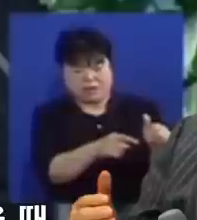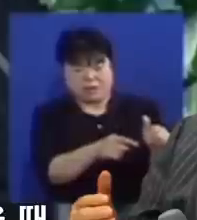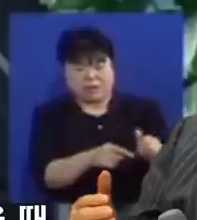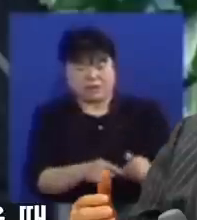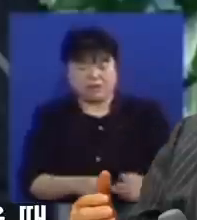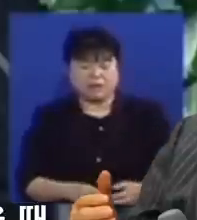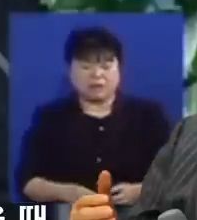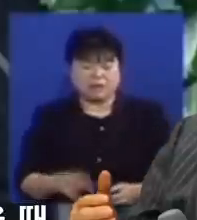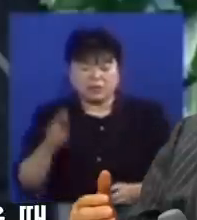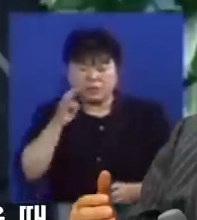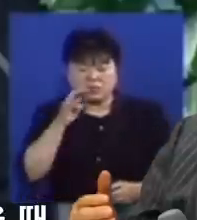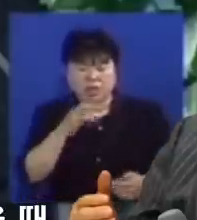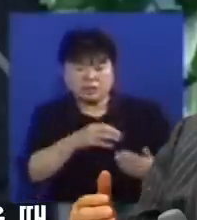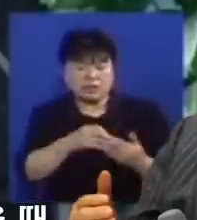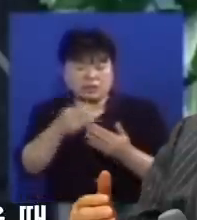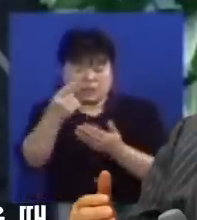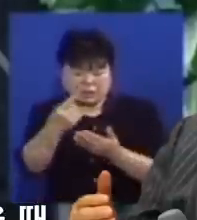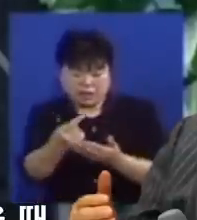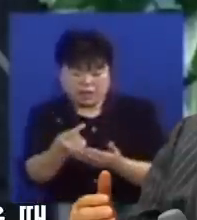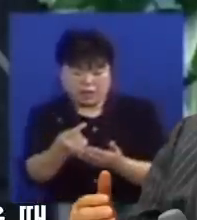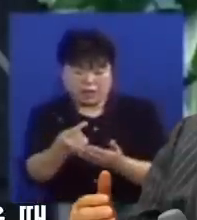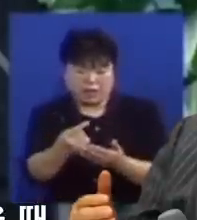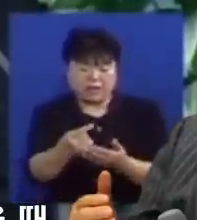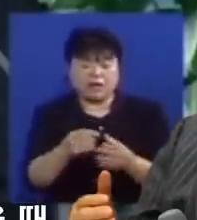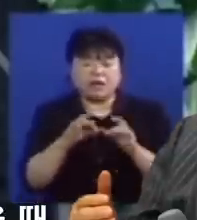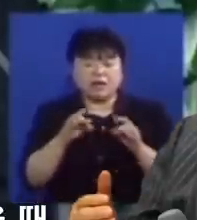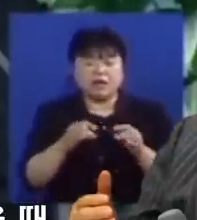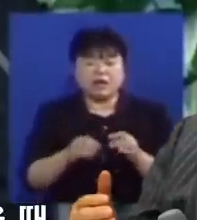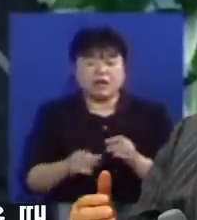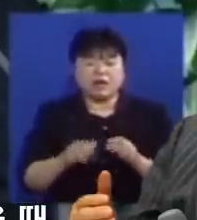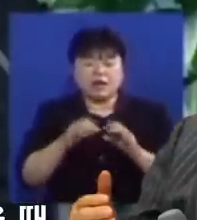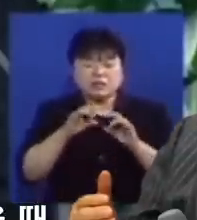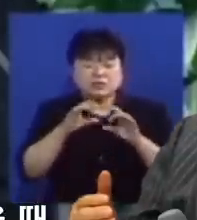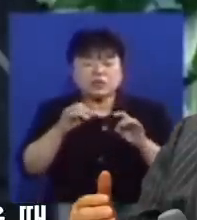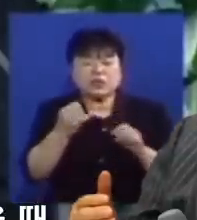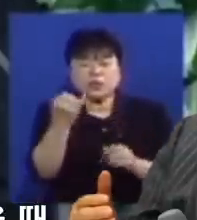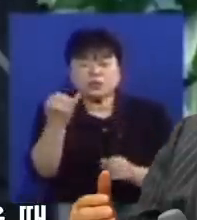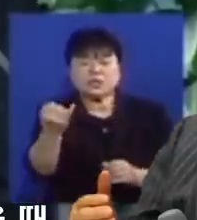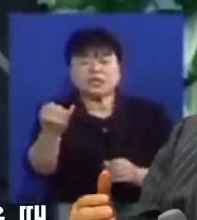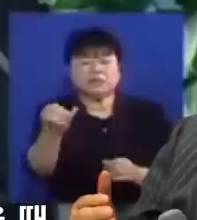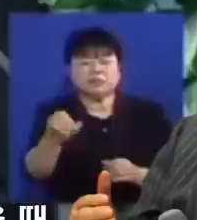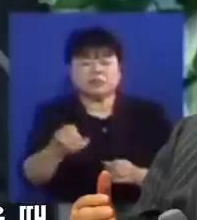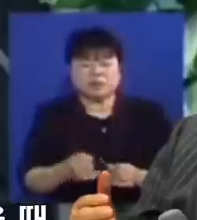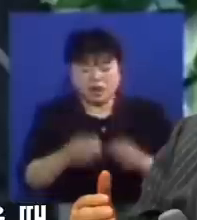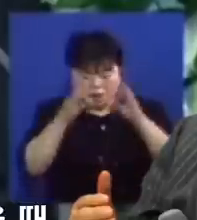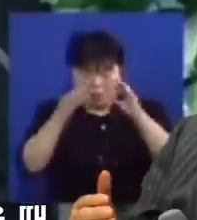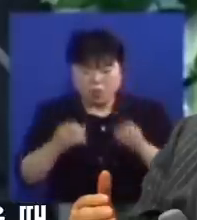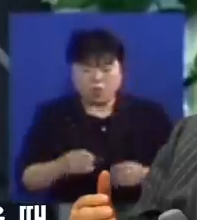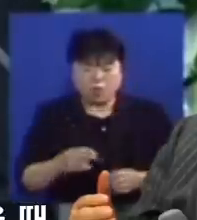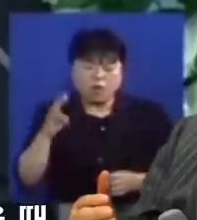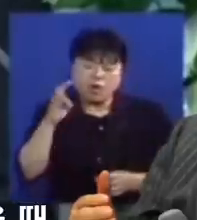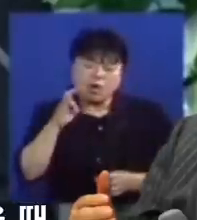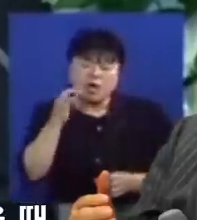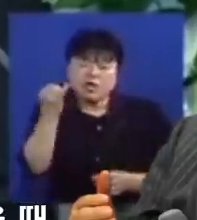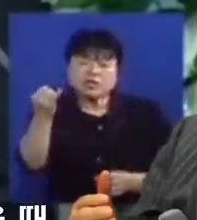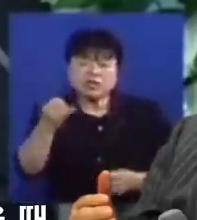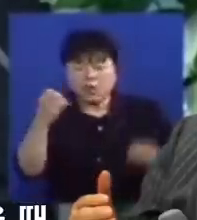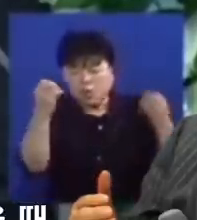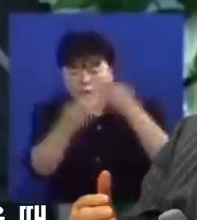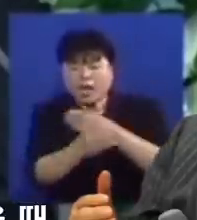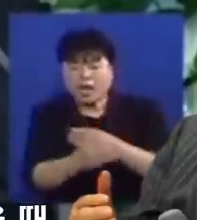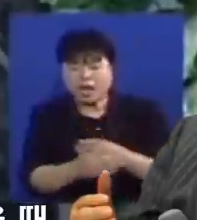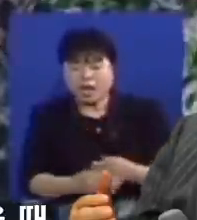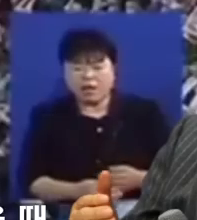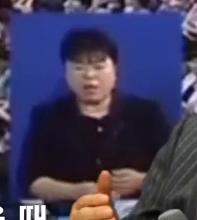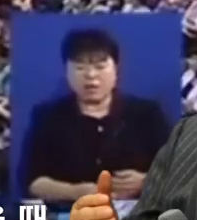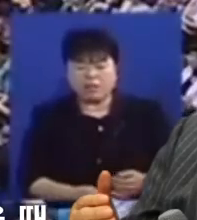율락여를 취하려고 왔다가 이 에드모나 선교사를 보고 너 이리 와, 너 오늘 나하고